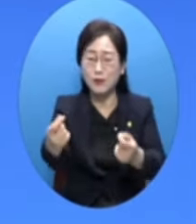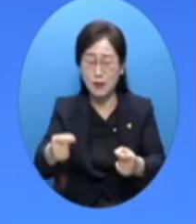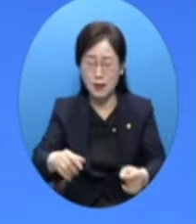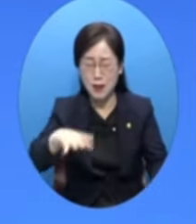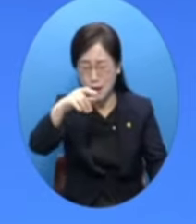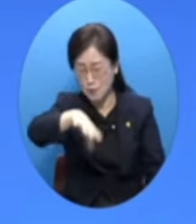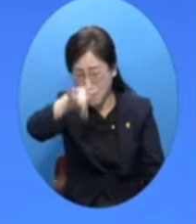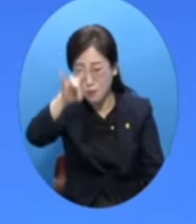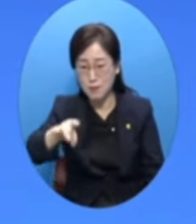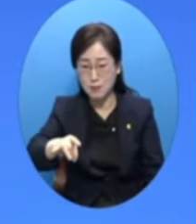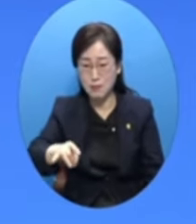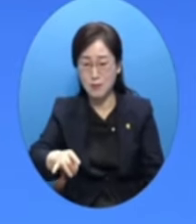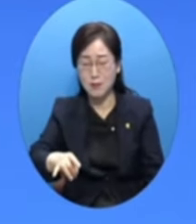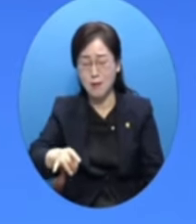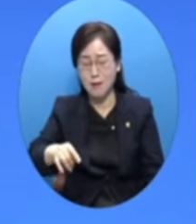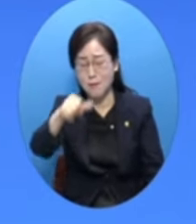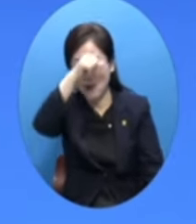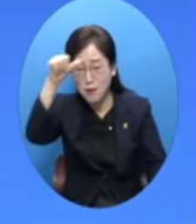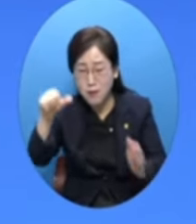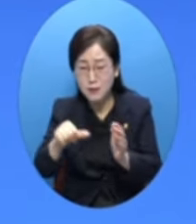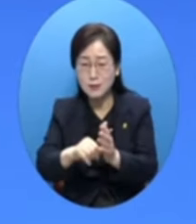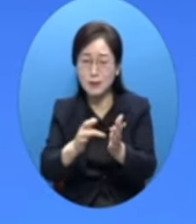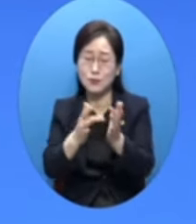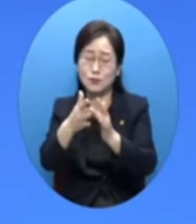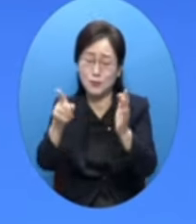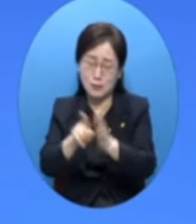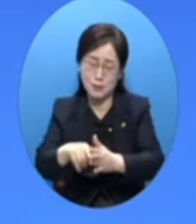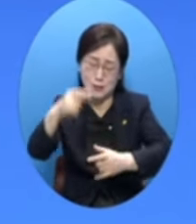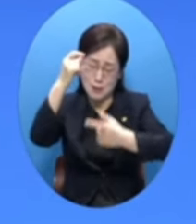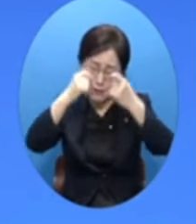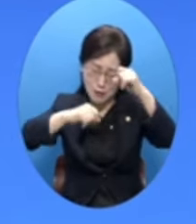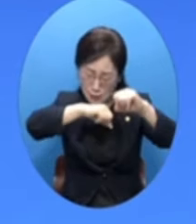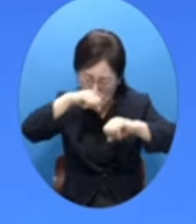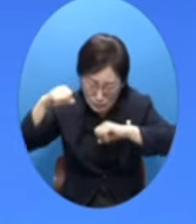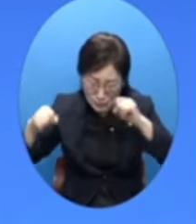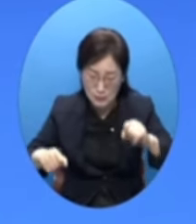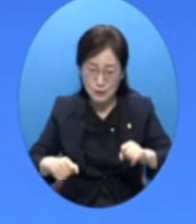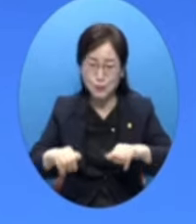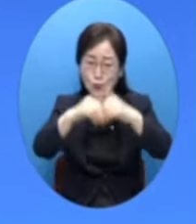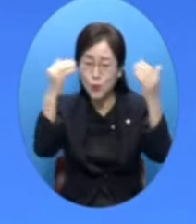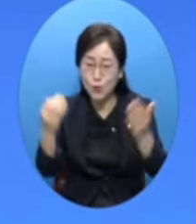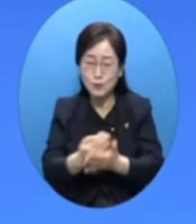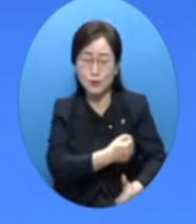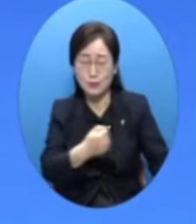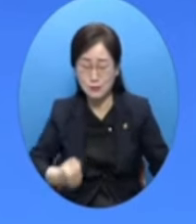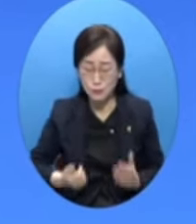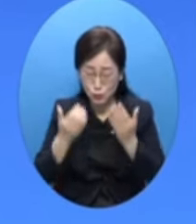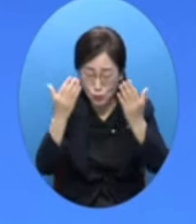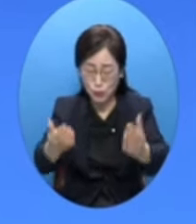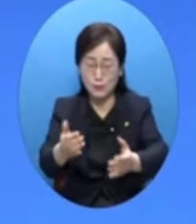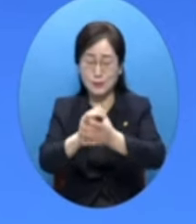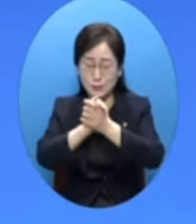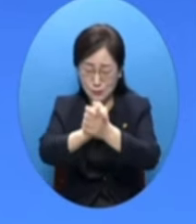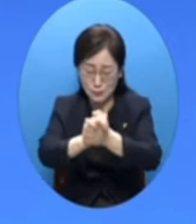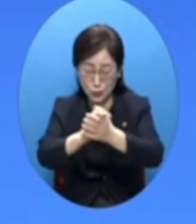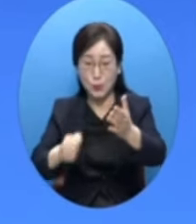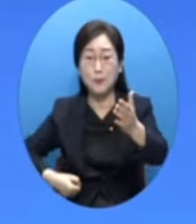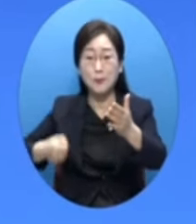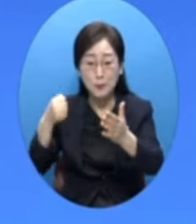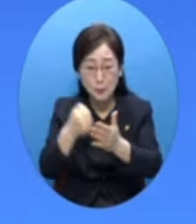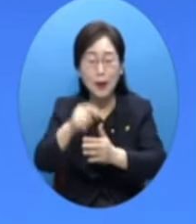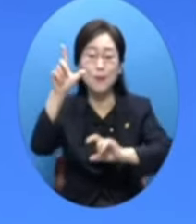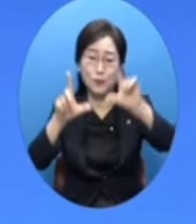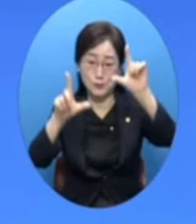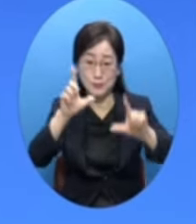살겠다고 내 모든 것 다 주님께 바쳐 헌신하겠다고 기도하고 결심했던 우리들의